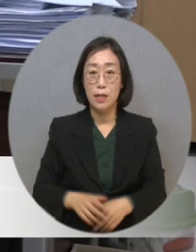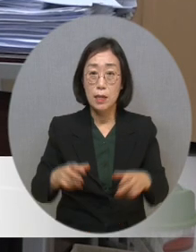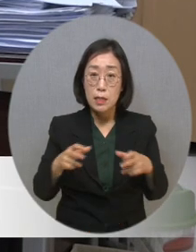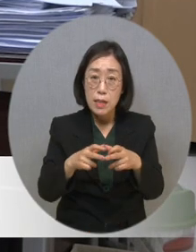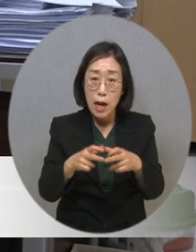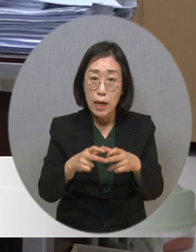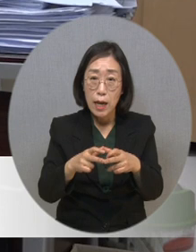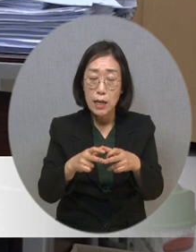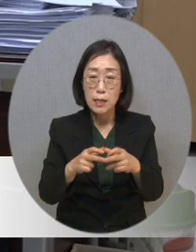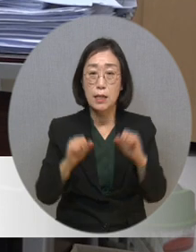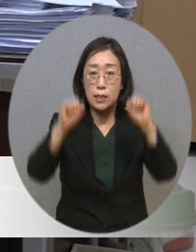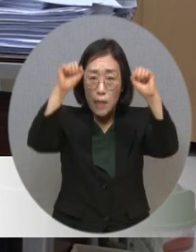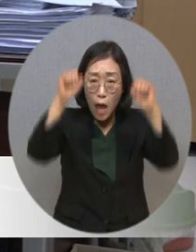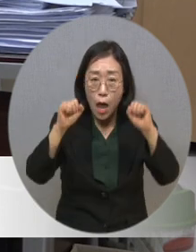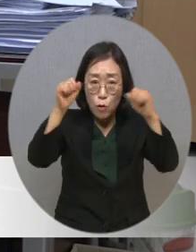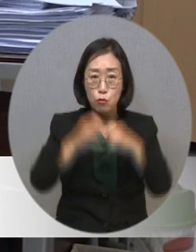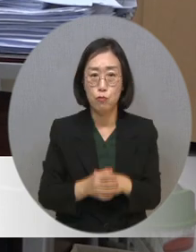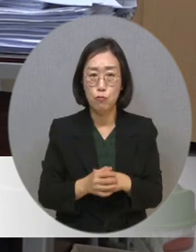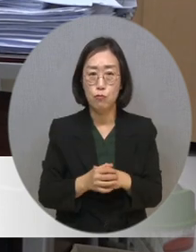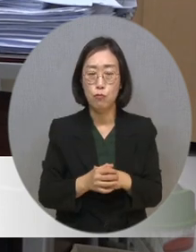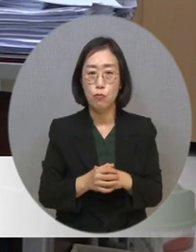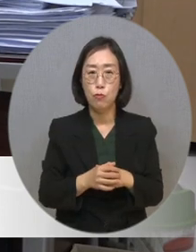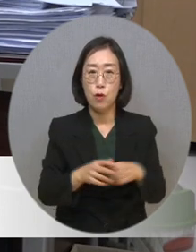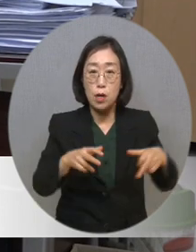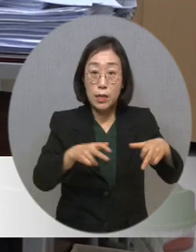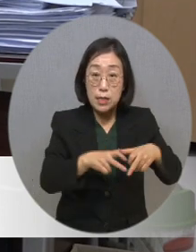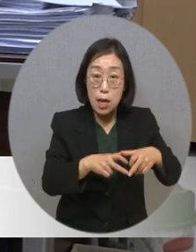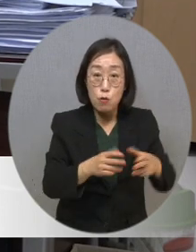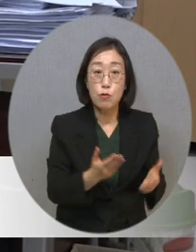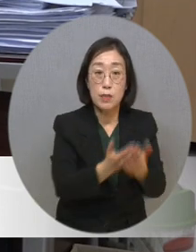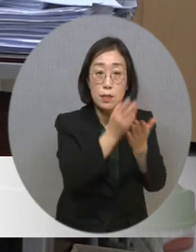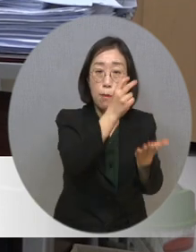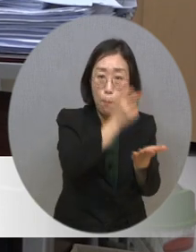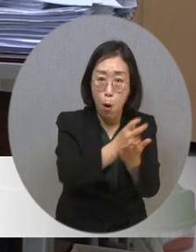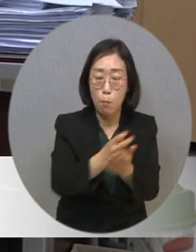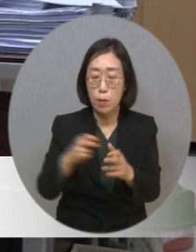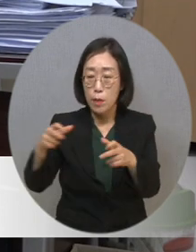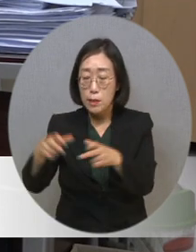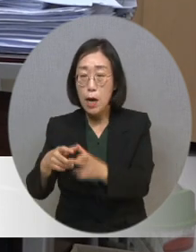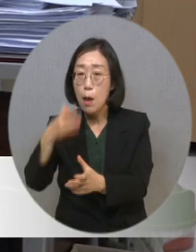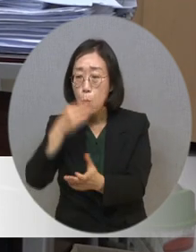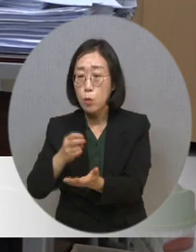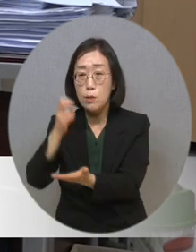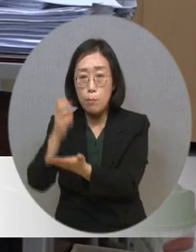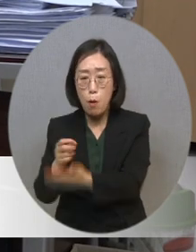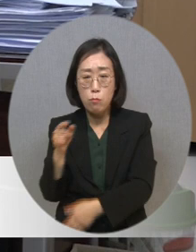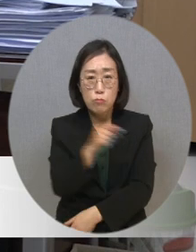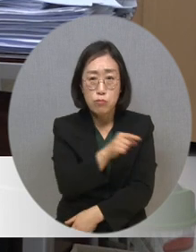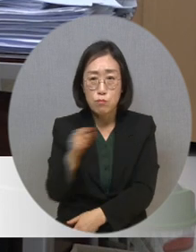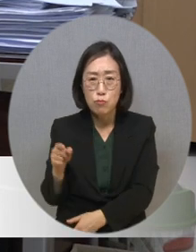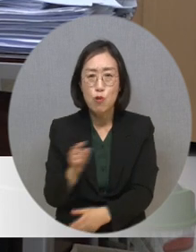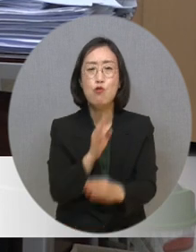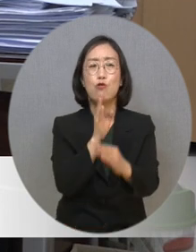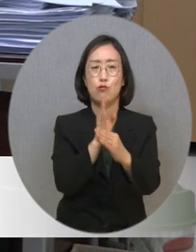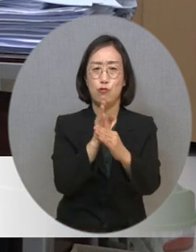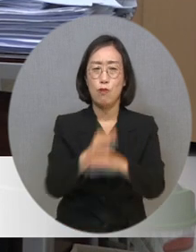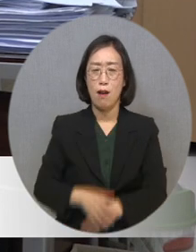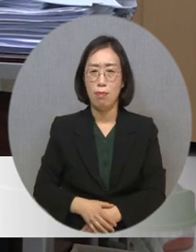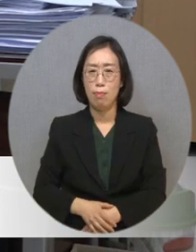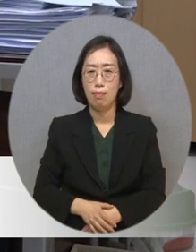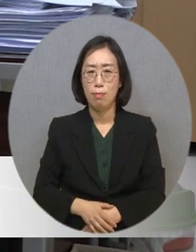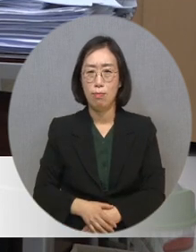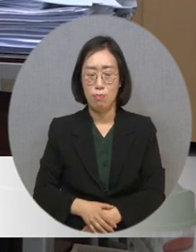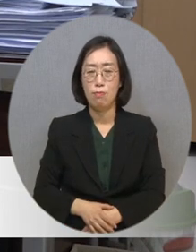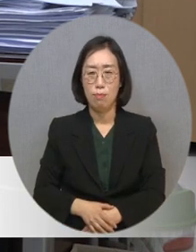체육은 체육 법과 장애인 복지법의 중간에 있는 그런 체육